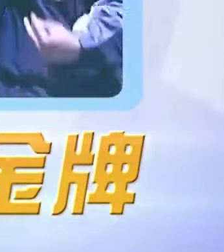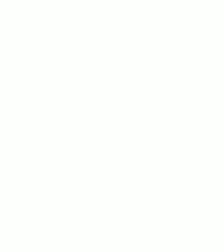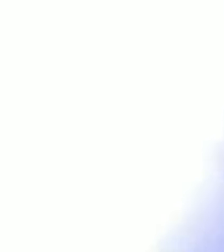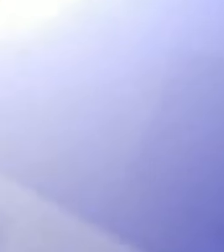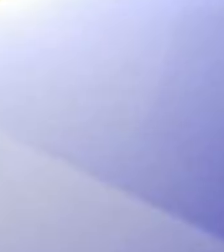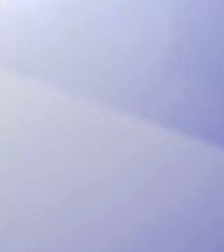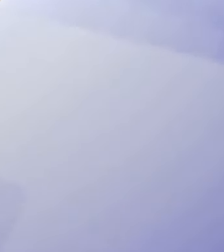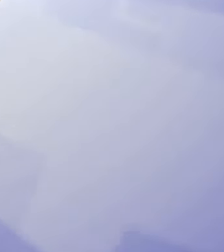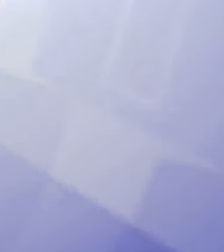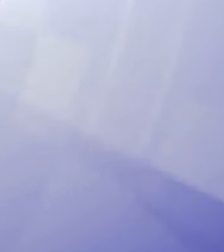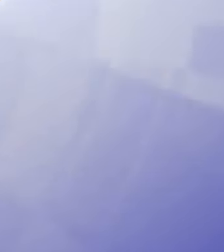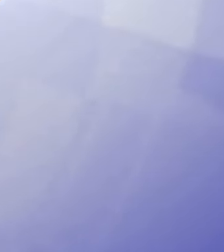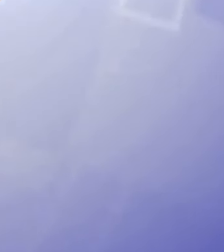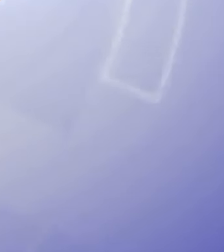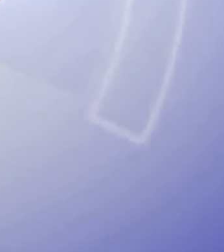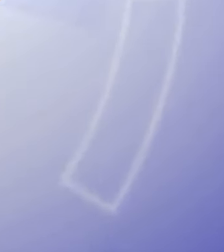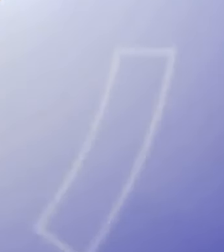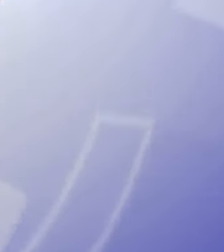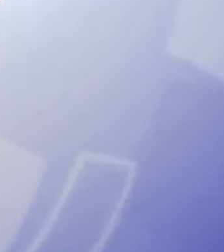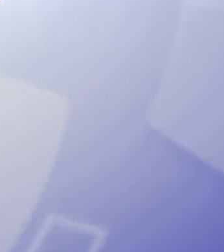牌，創造歷史。